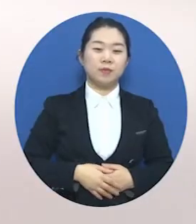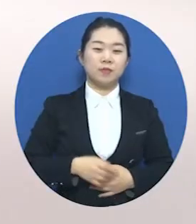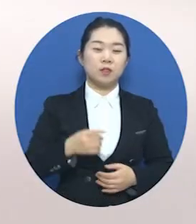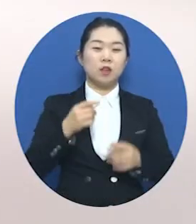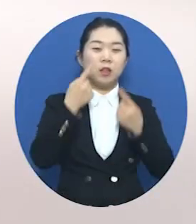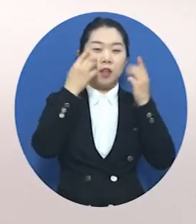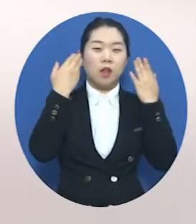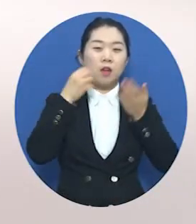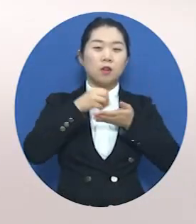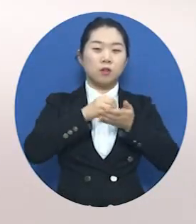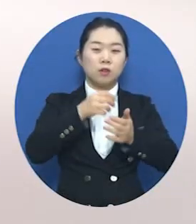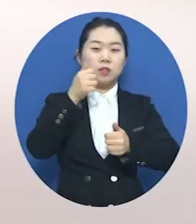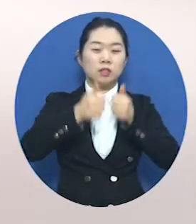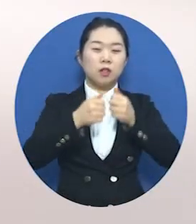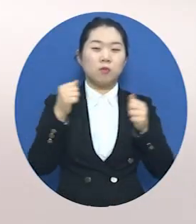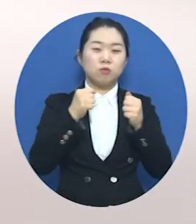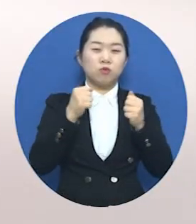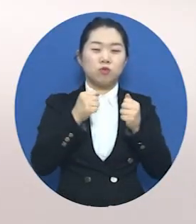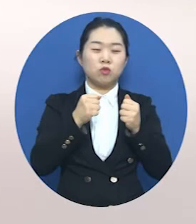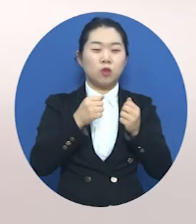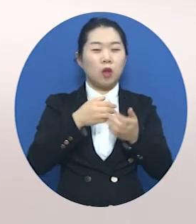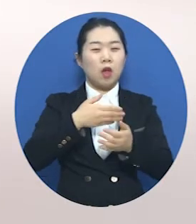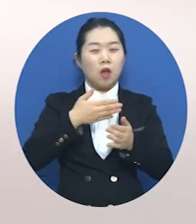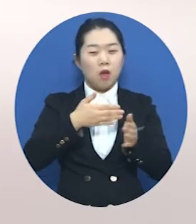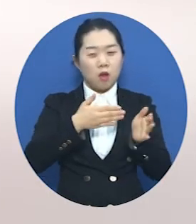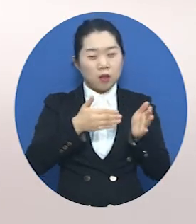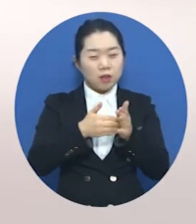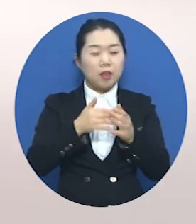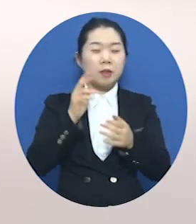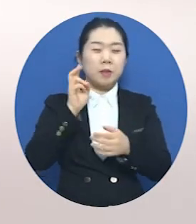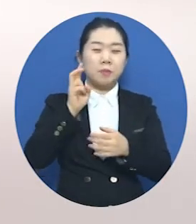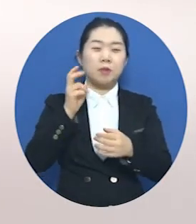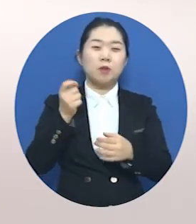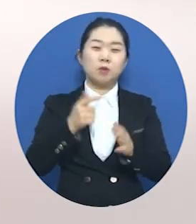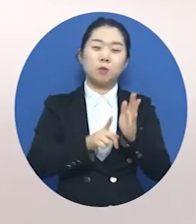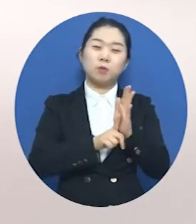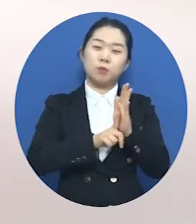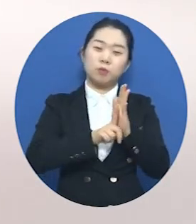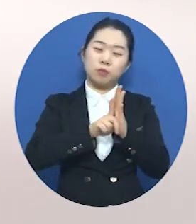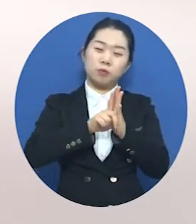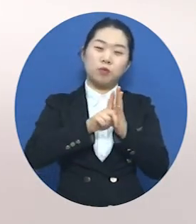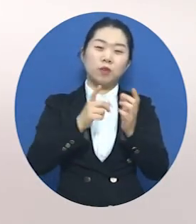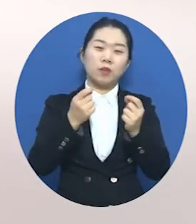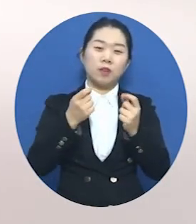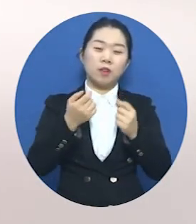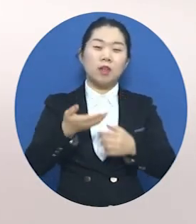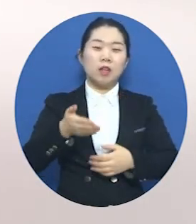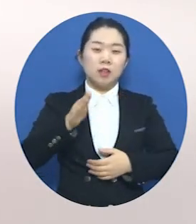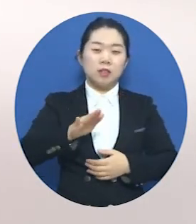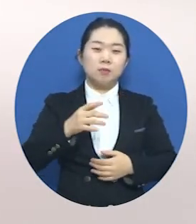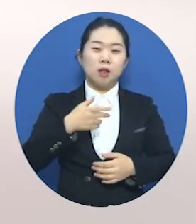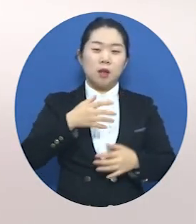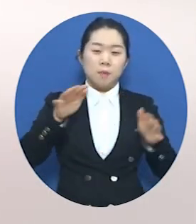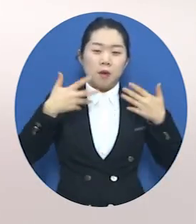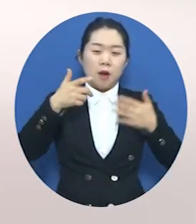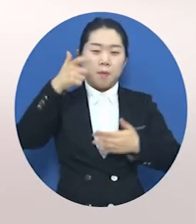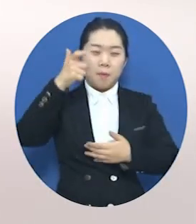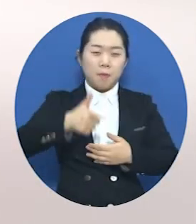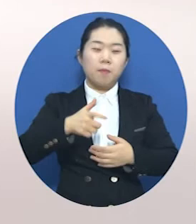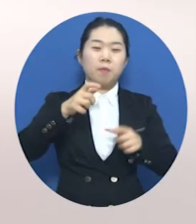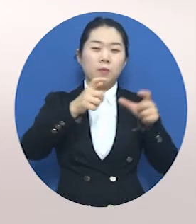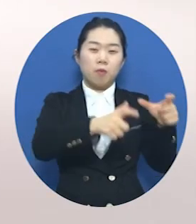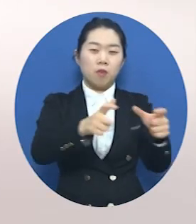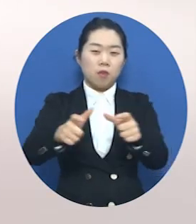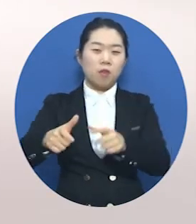수능 한파가 물러가서인가요? 다시 낮 기온이 오르는 듯합니다. 그러나 강풍주의보나 건조주의보까지 내려지는